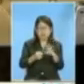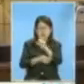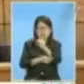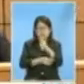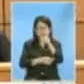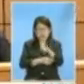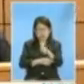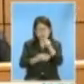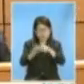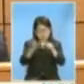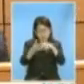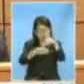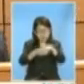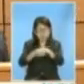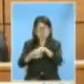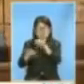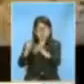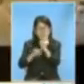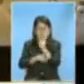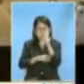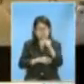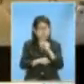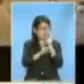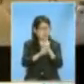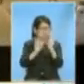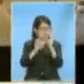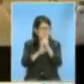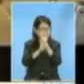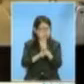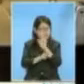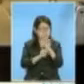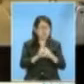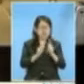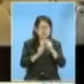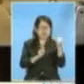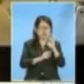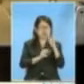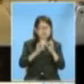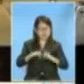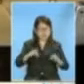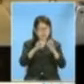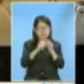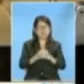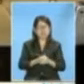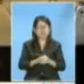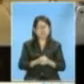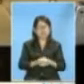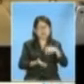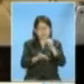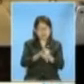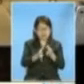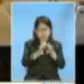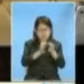ท่านี้ท่านพูดอยู่ในกรอบประเด็นที่ท่านสงวนนะครับแล้วที่สำคัญสงว อนไว้ขัดกับหลักการ